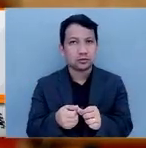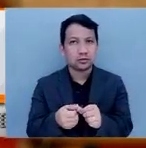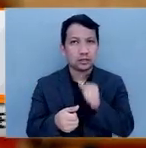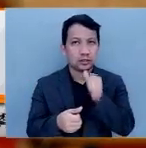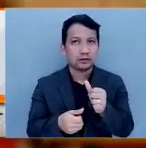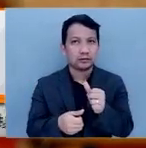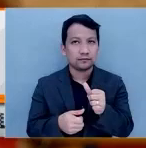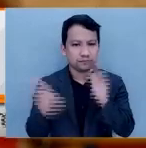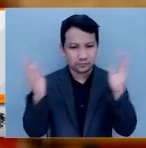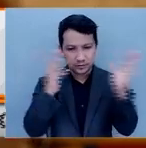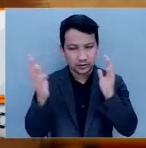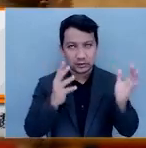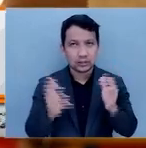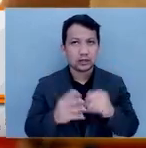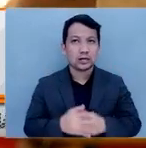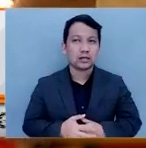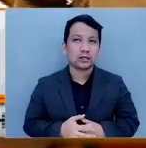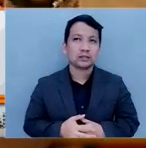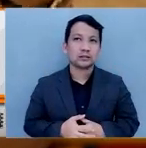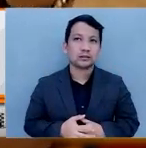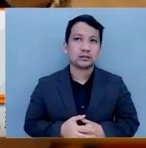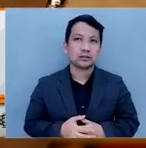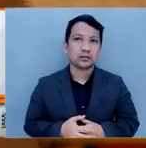masyadong bagyuhin at